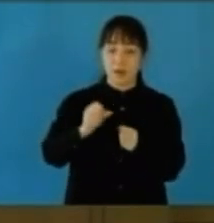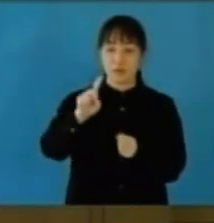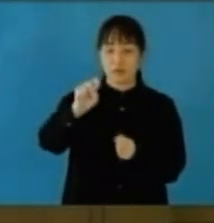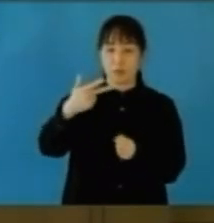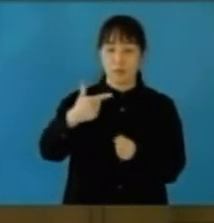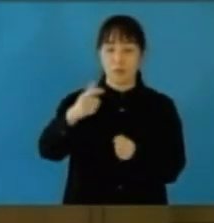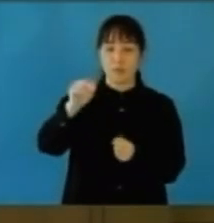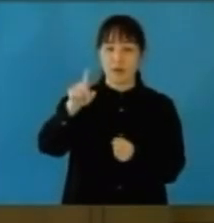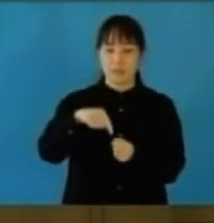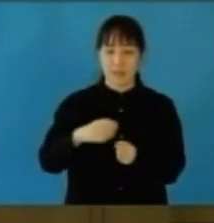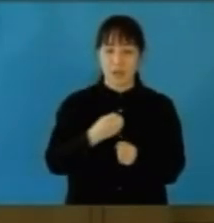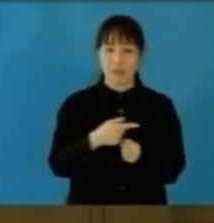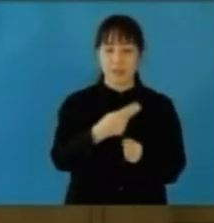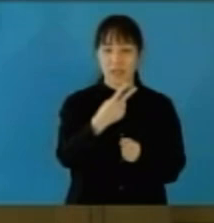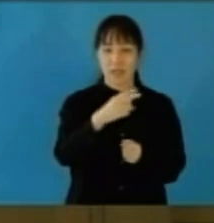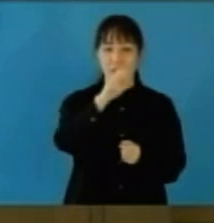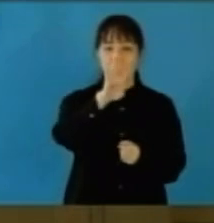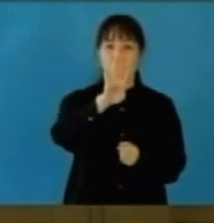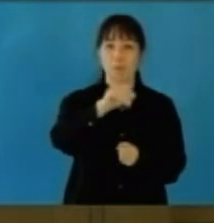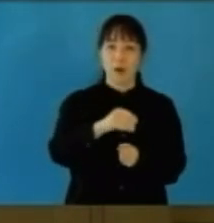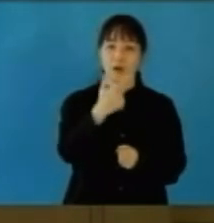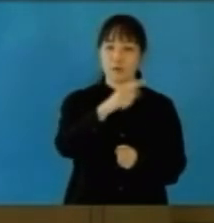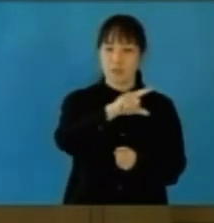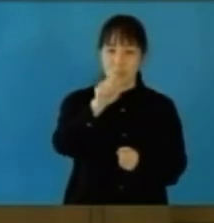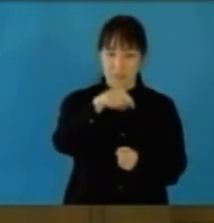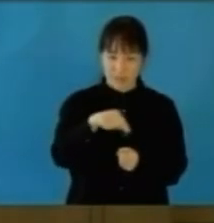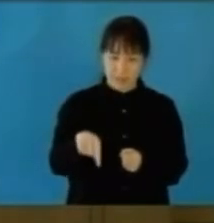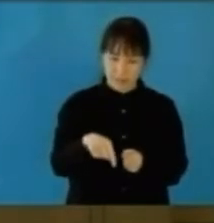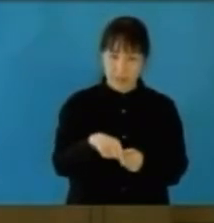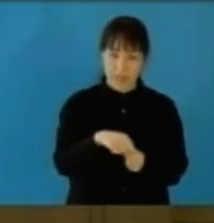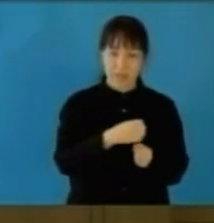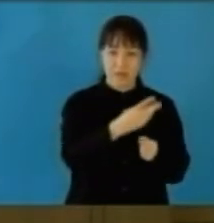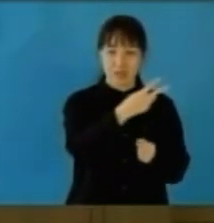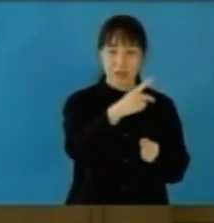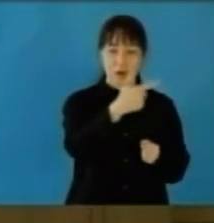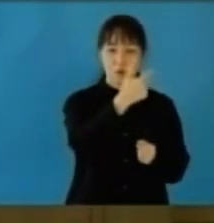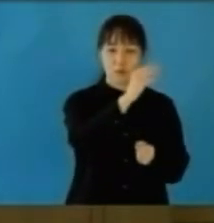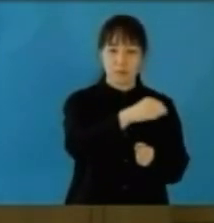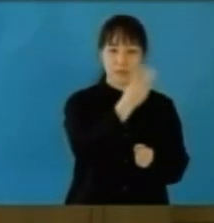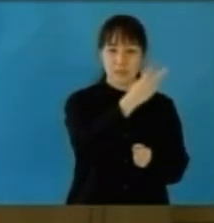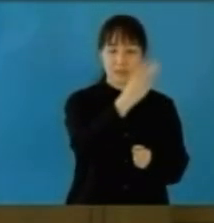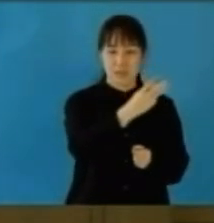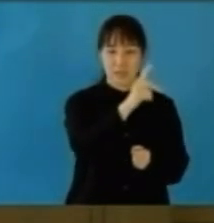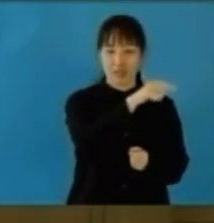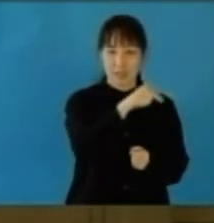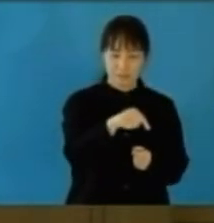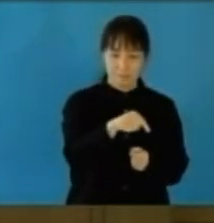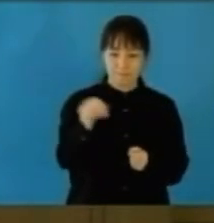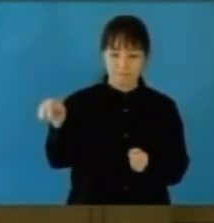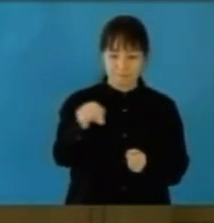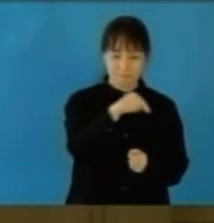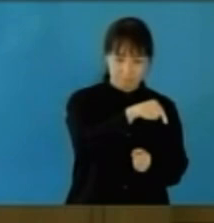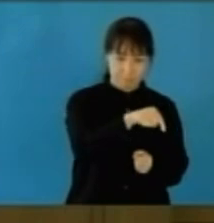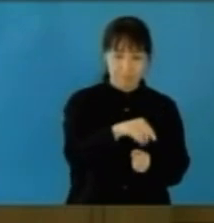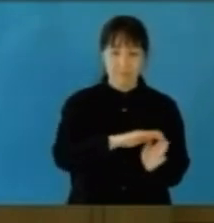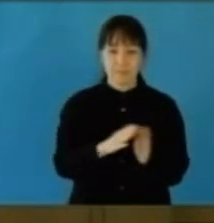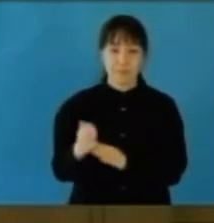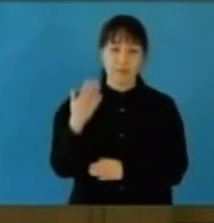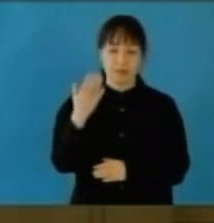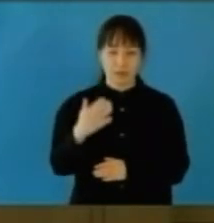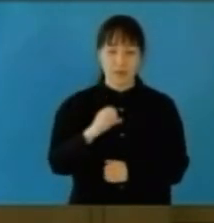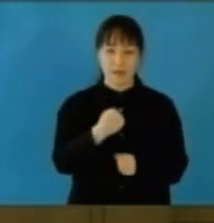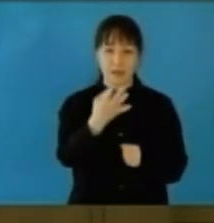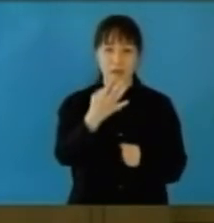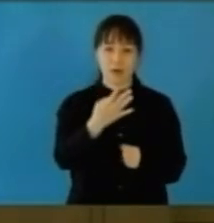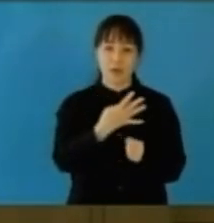人、令和2年度が約4万6000人、令和3年度が約6万3000人となっております。そこで伺います。令和4年度の